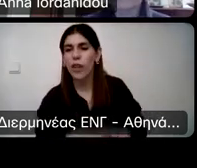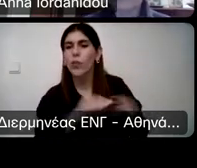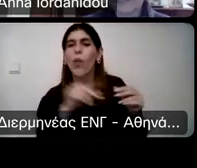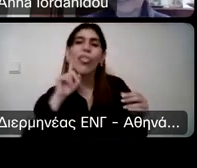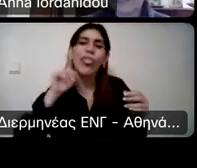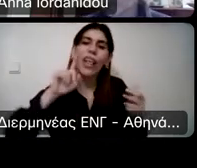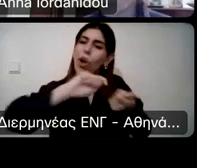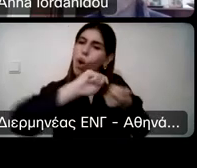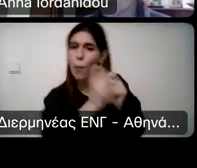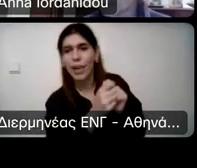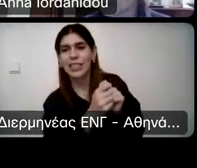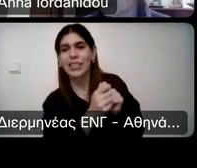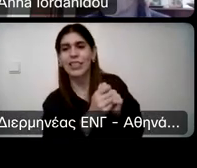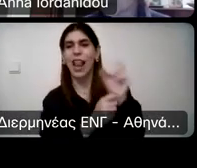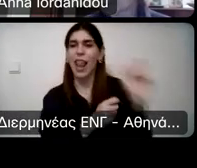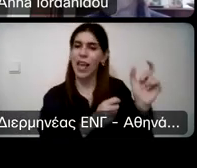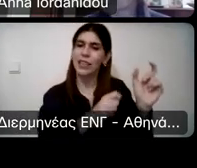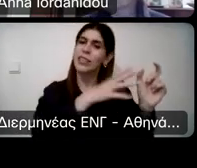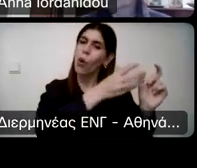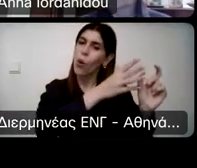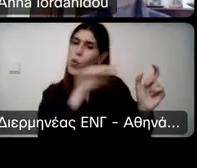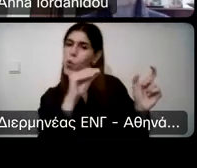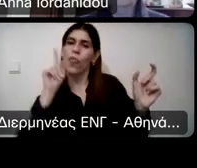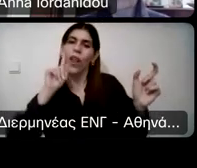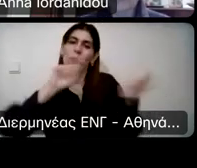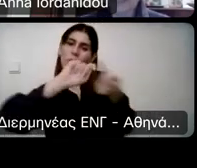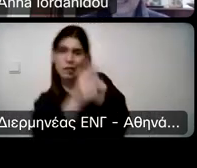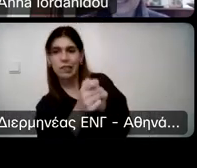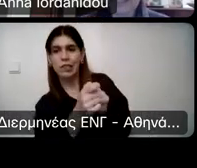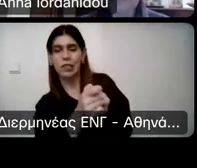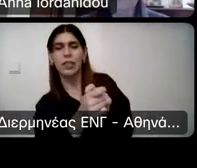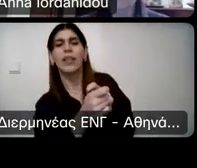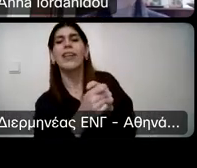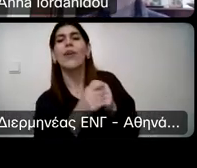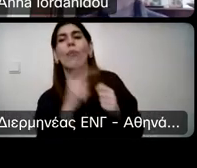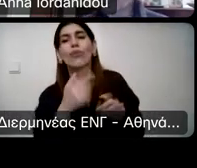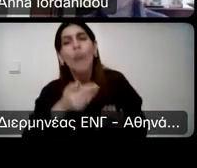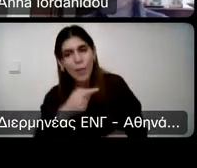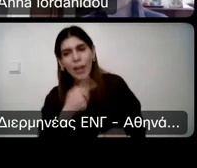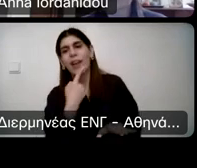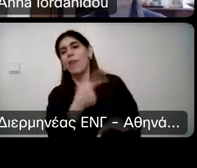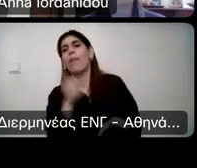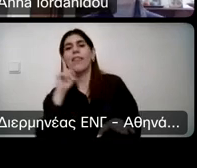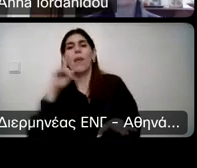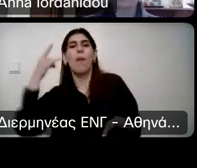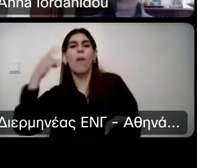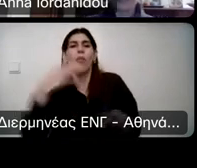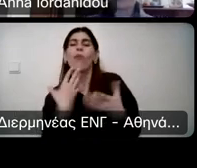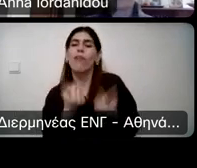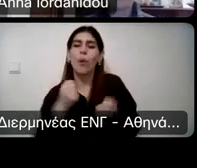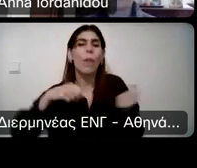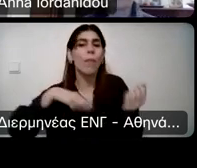ανέφερε η Σούλα, η Παυλίδου, είναι πολύπλοκη κατάσταση και η λύση δεν μπορεί να